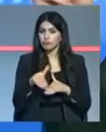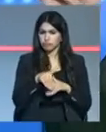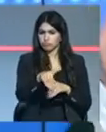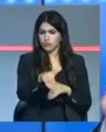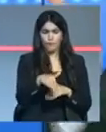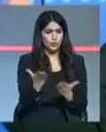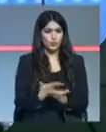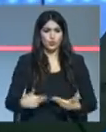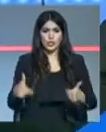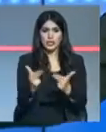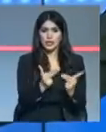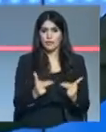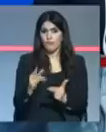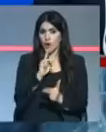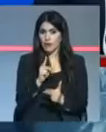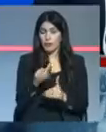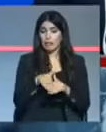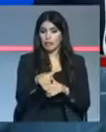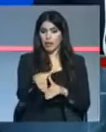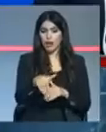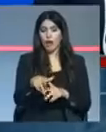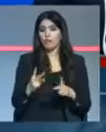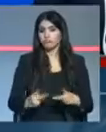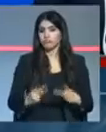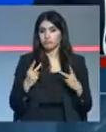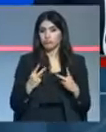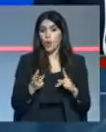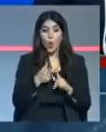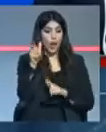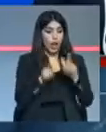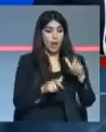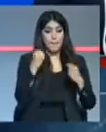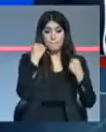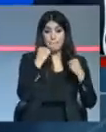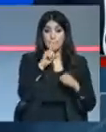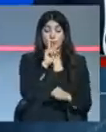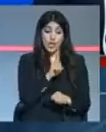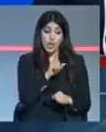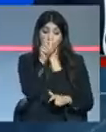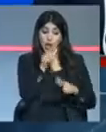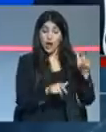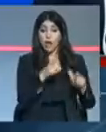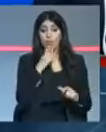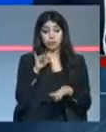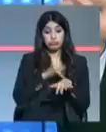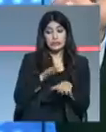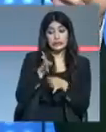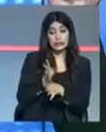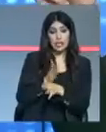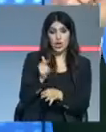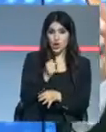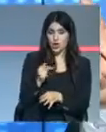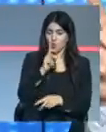في احسن الظروف يعني تستمر حياته وال وال محتجون يحتاجون لكن مع عدم الاساءه او عدم